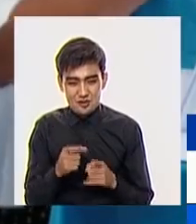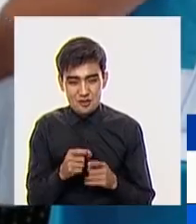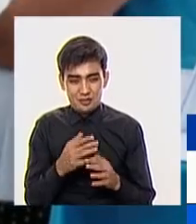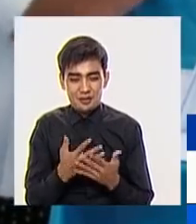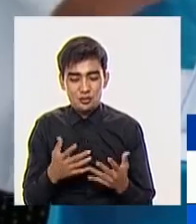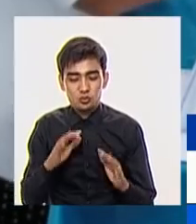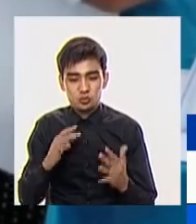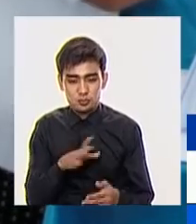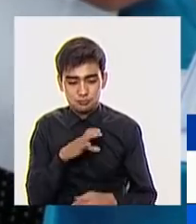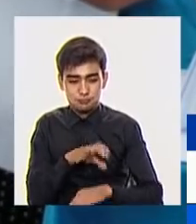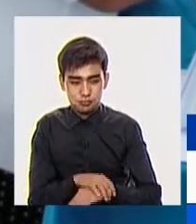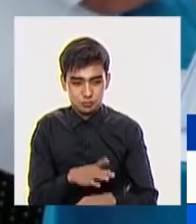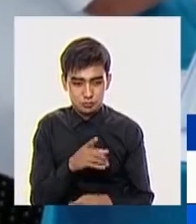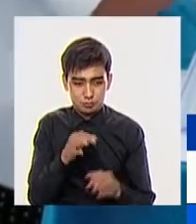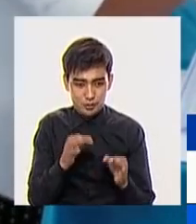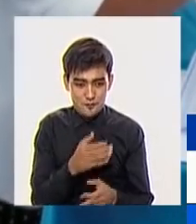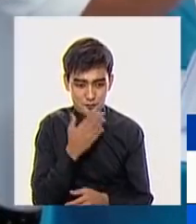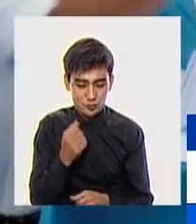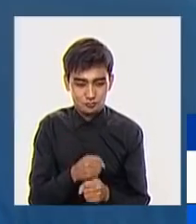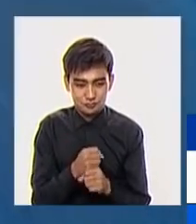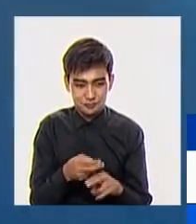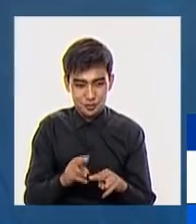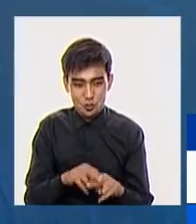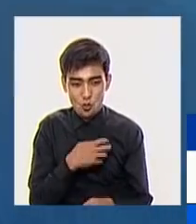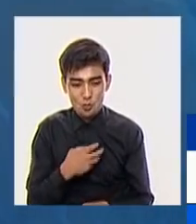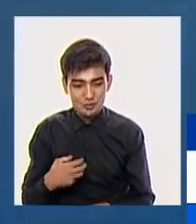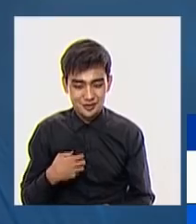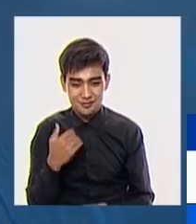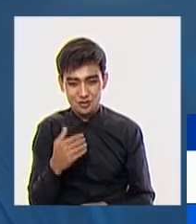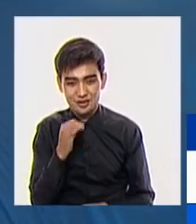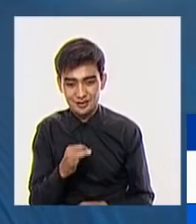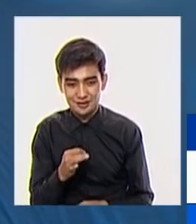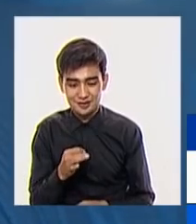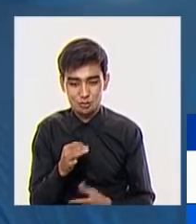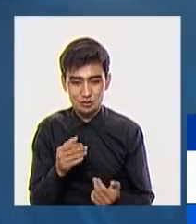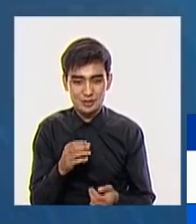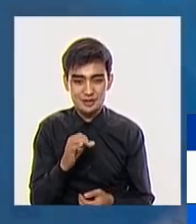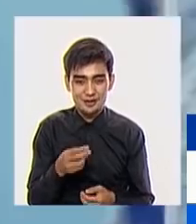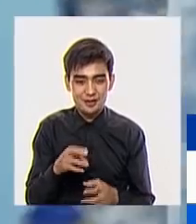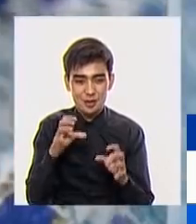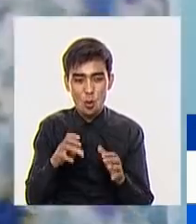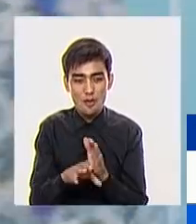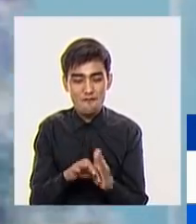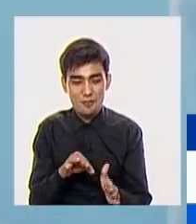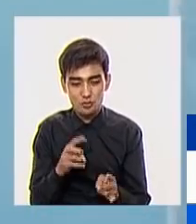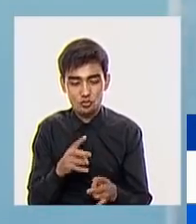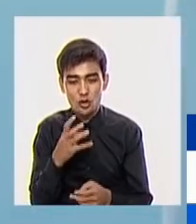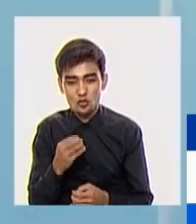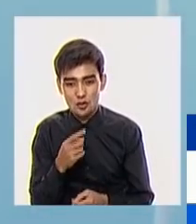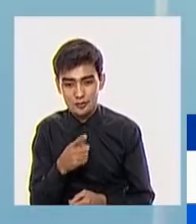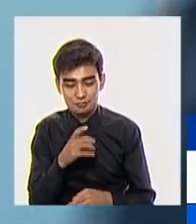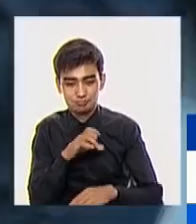случаях приходилось доказывать неправомерность действий членов комиссии, напоминая им статьи закона о выборах. Помимо этого,